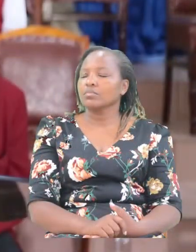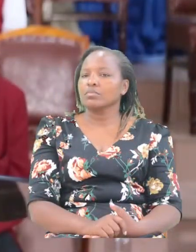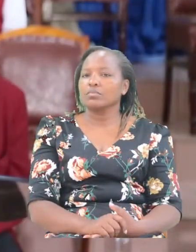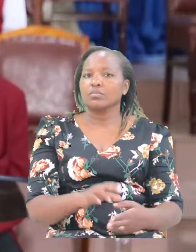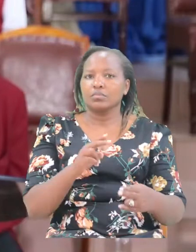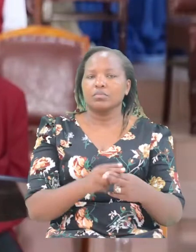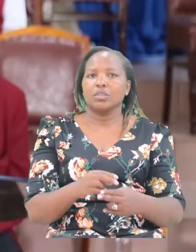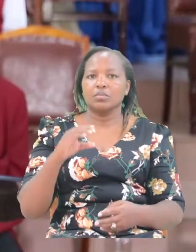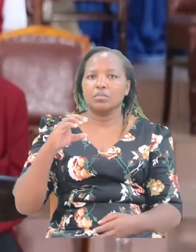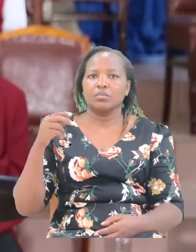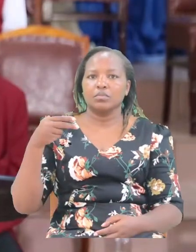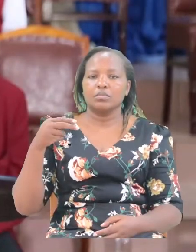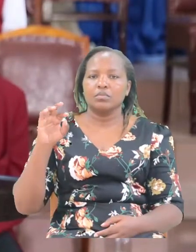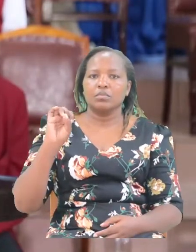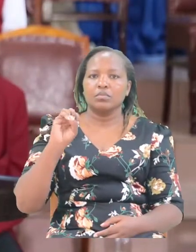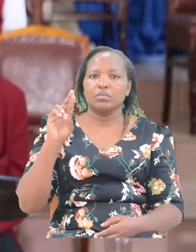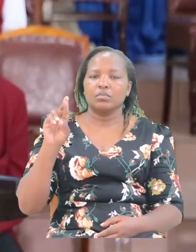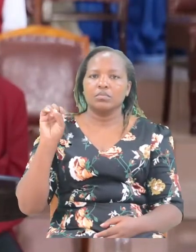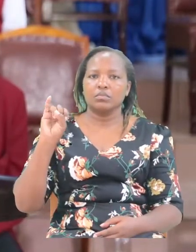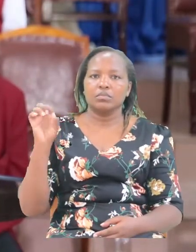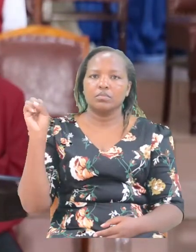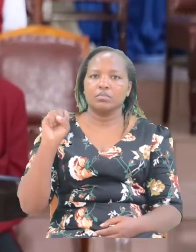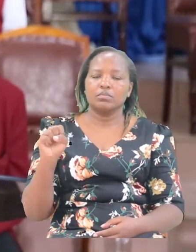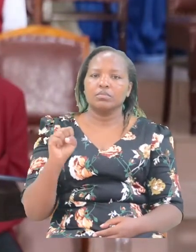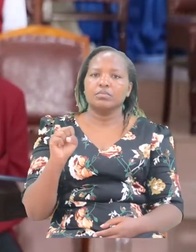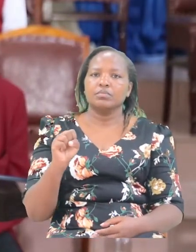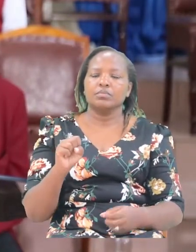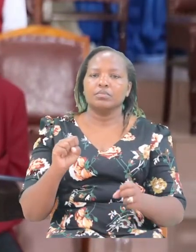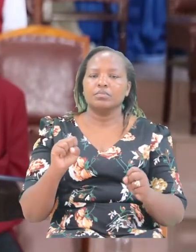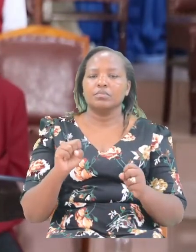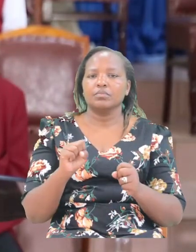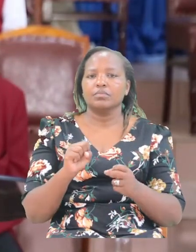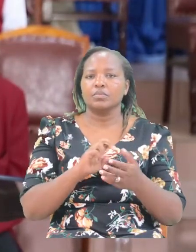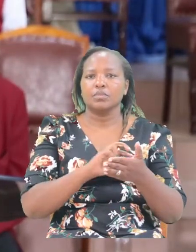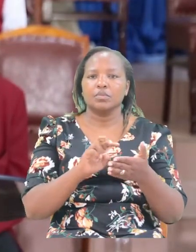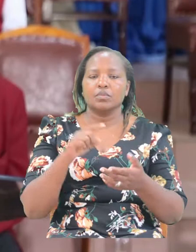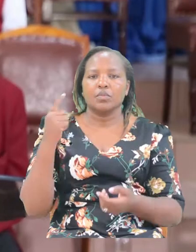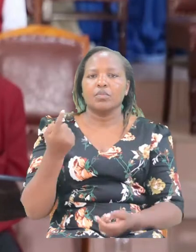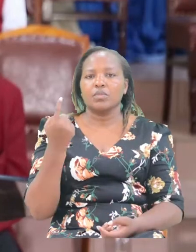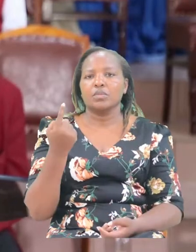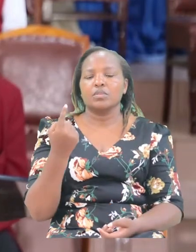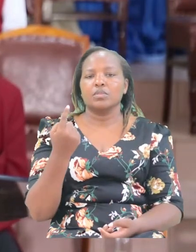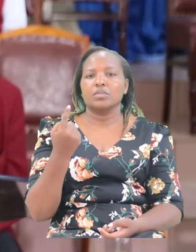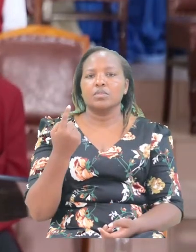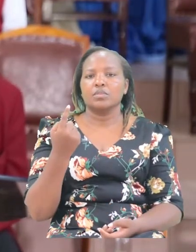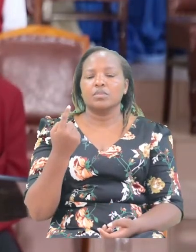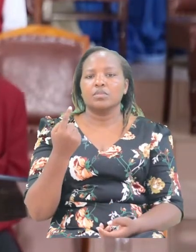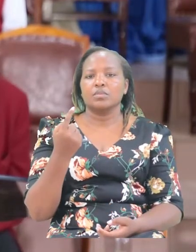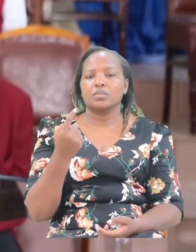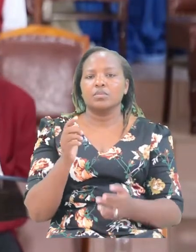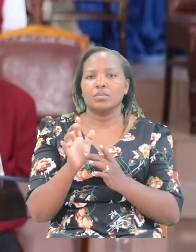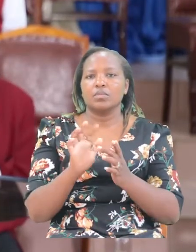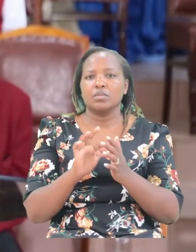Naitwa Kristo Hamaina, Yesu ni mwokozi wa maisha yangu. Somo letu la kwanza tunalipata kutoka